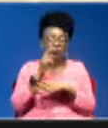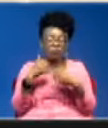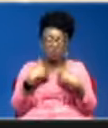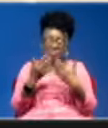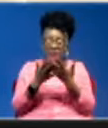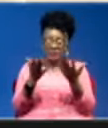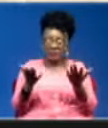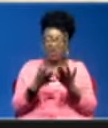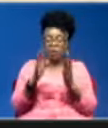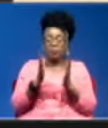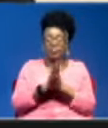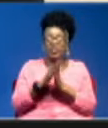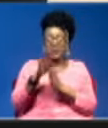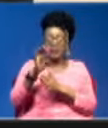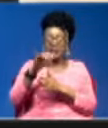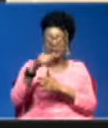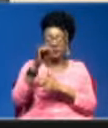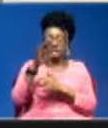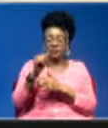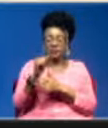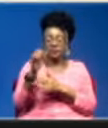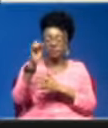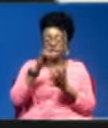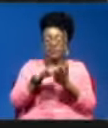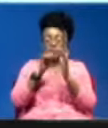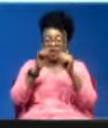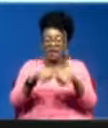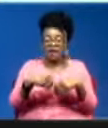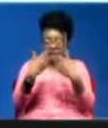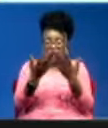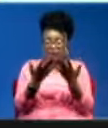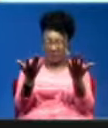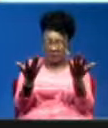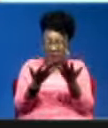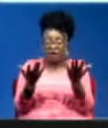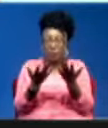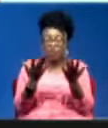mwenzangu Elijah Ouko tuweze kukuletea jinsi mambo